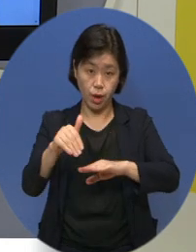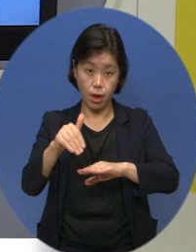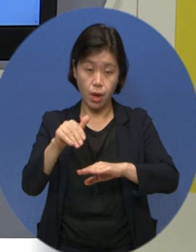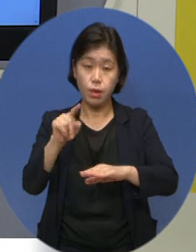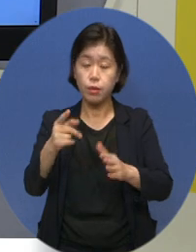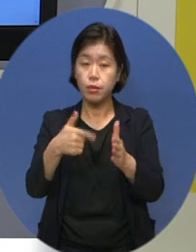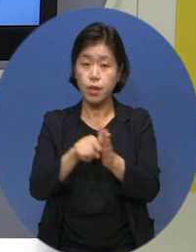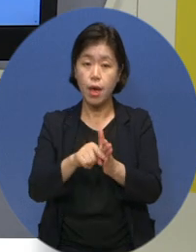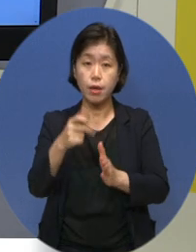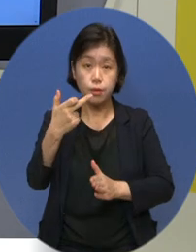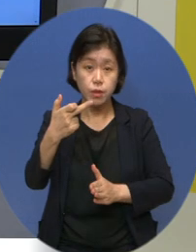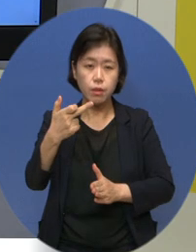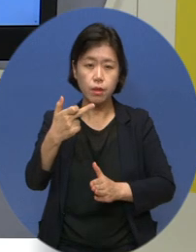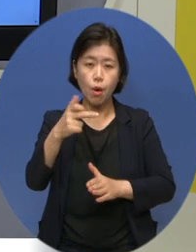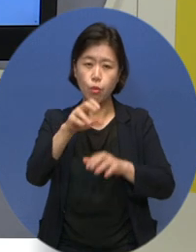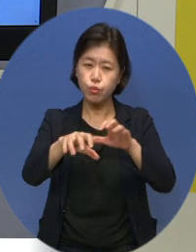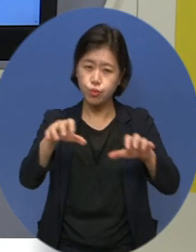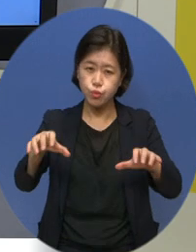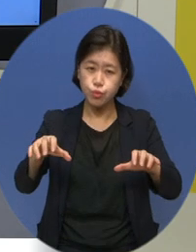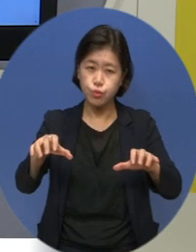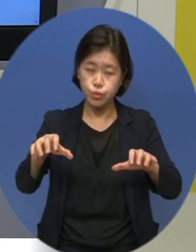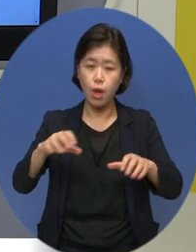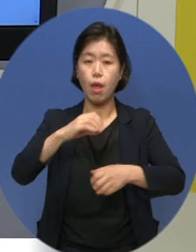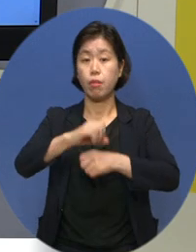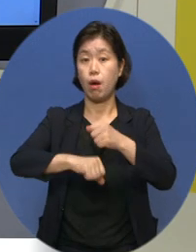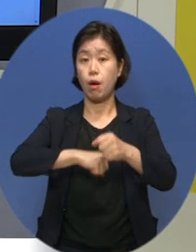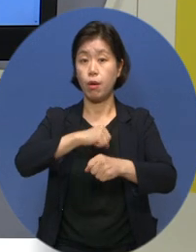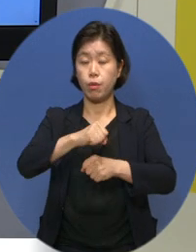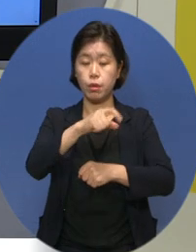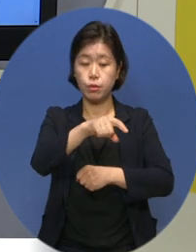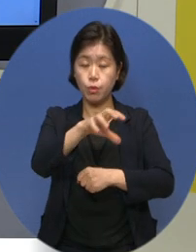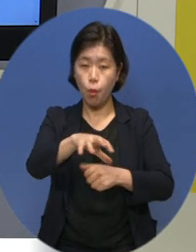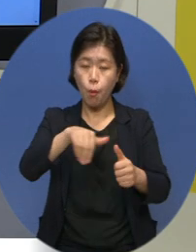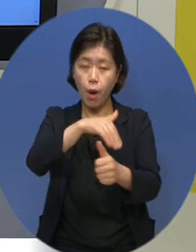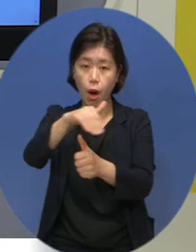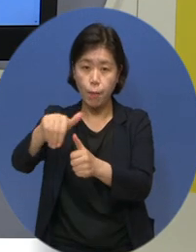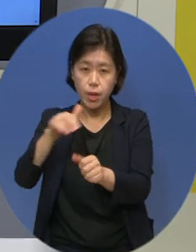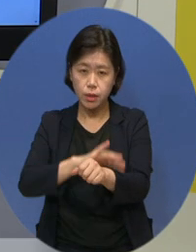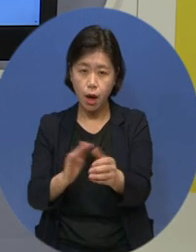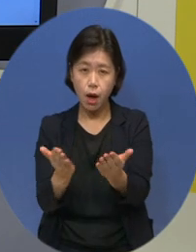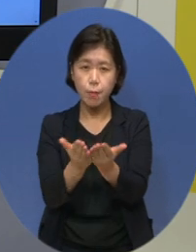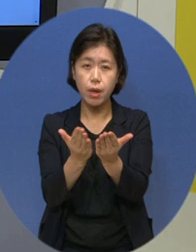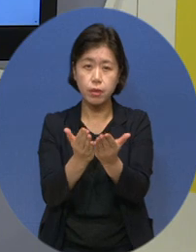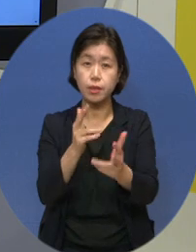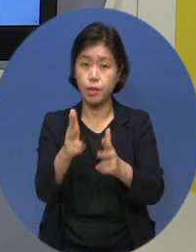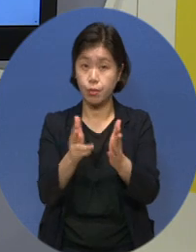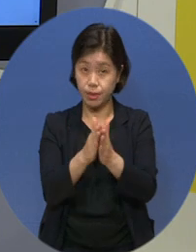문화재단이 참여해 자율적으로 지역특성 맞춤형 사업을 추진합니다